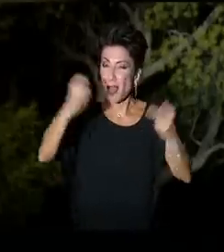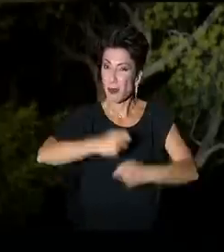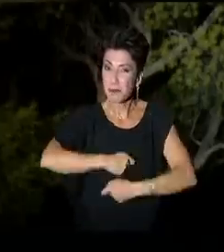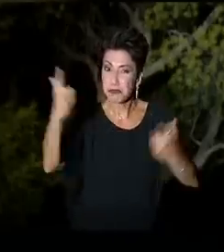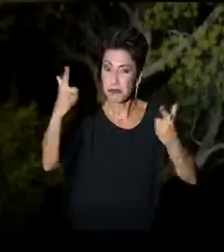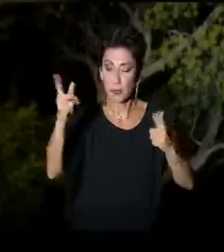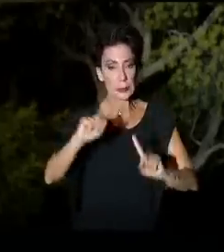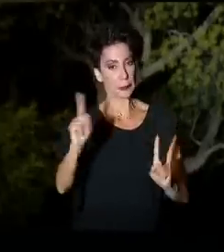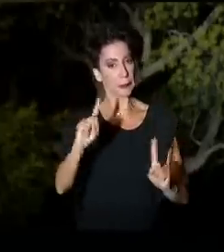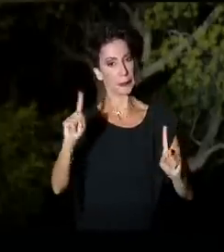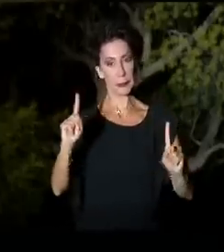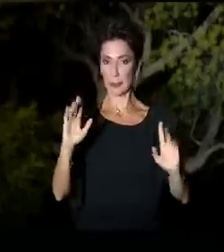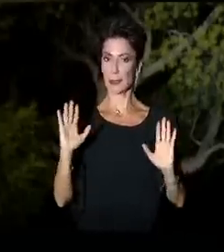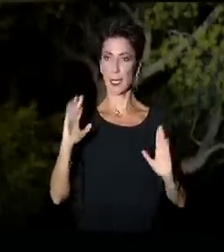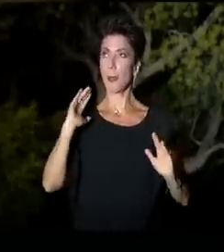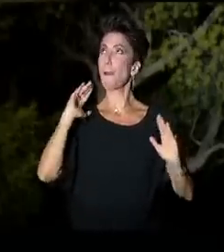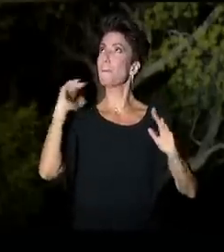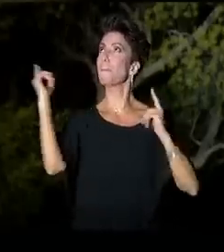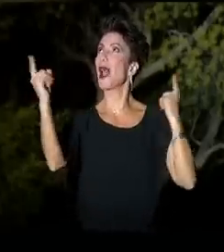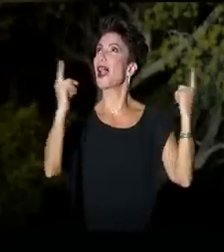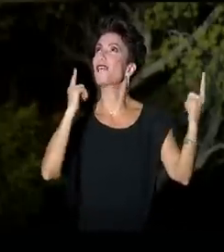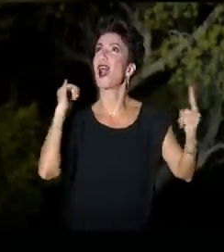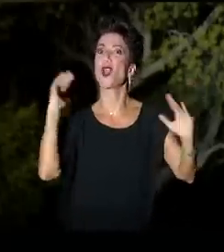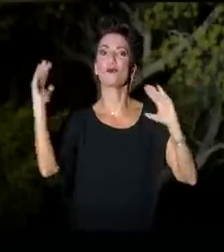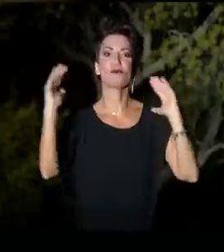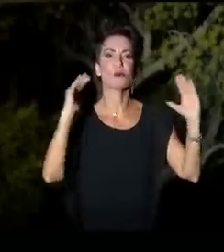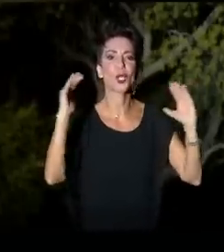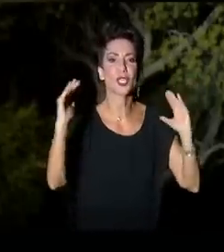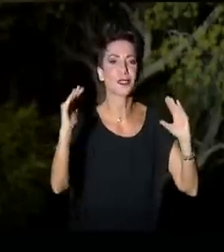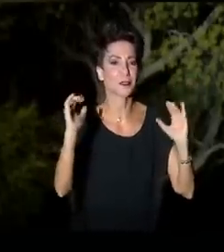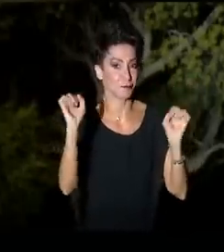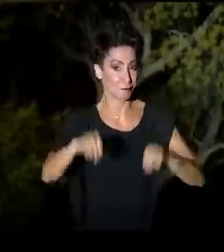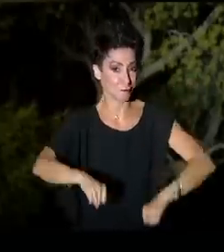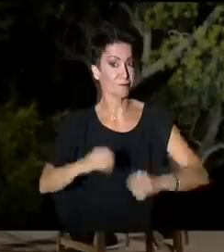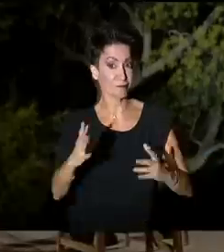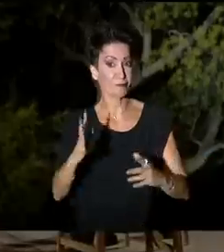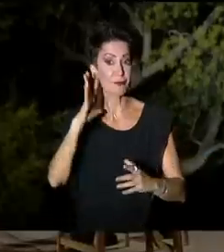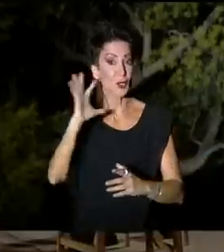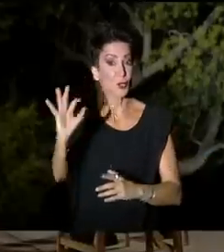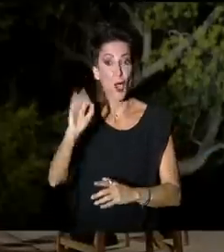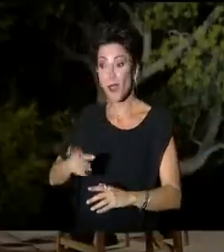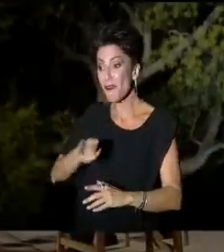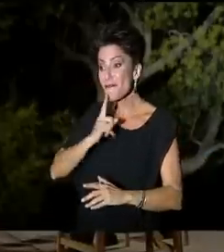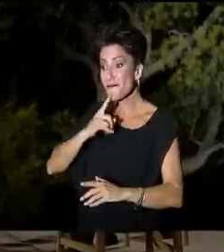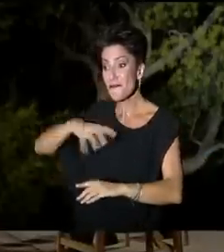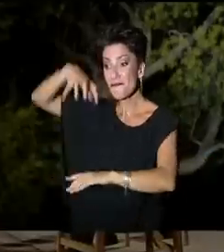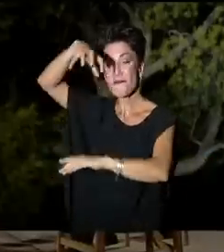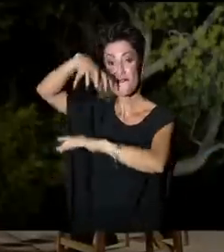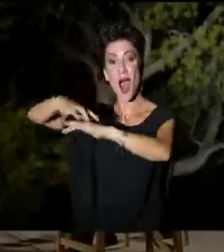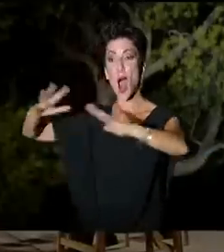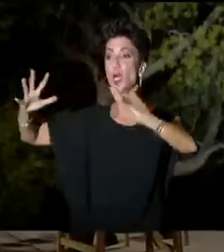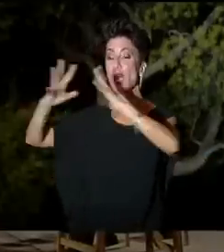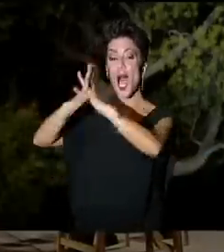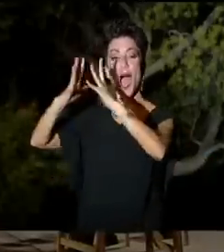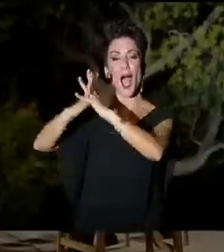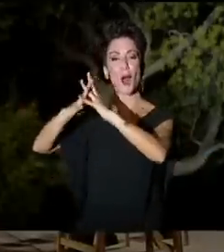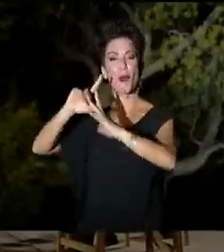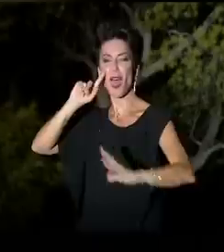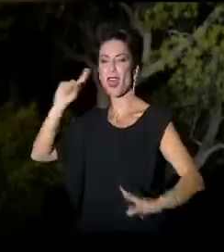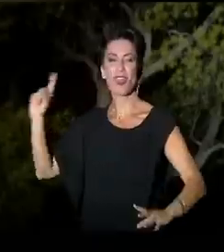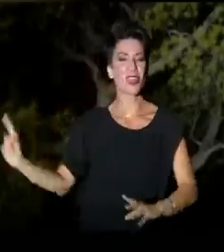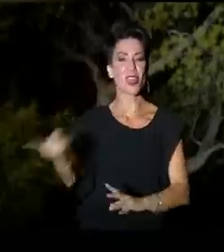αποτύπωμα, ώστε ο Ιερός Βράχος να εξακολουθεί να είναι ένα θαύμα του